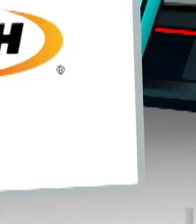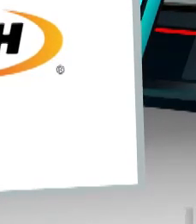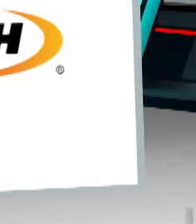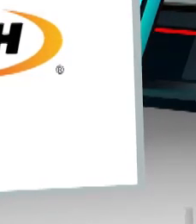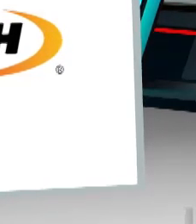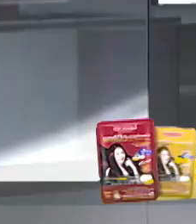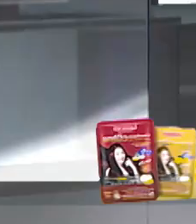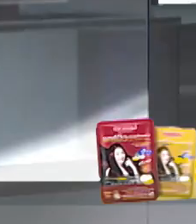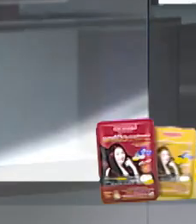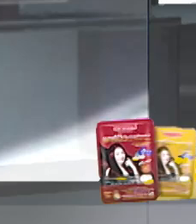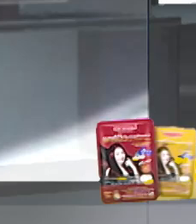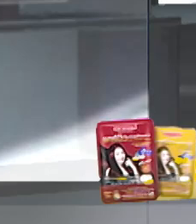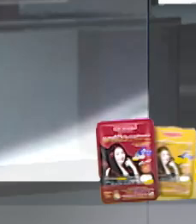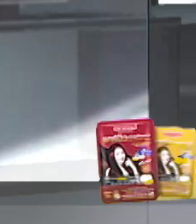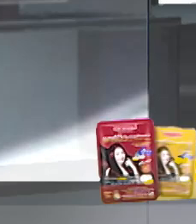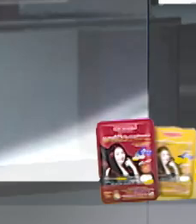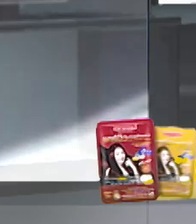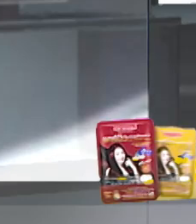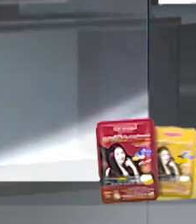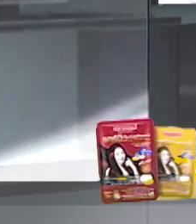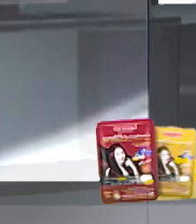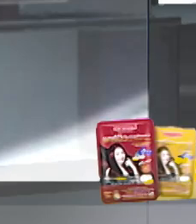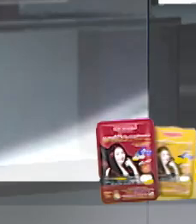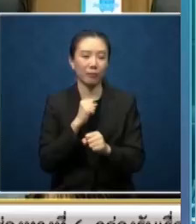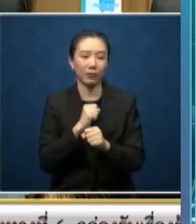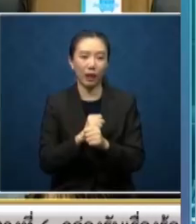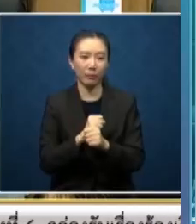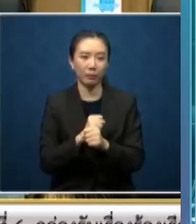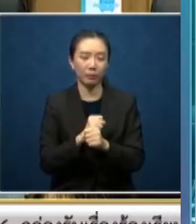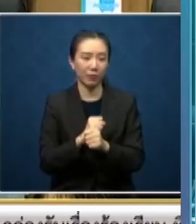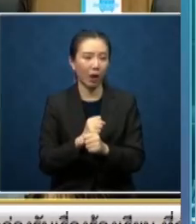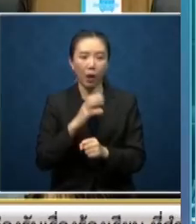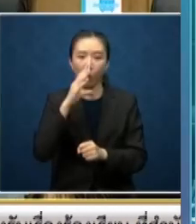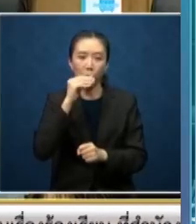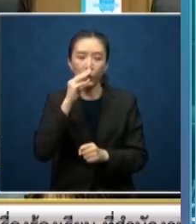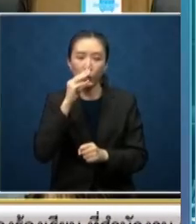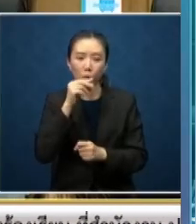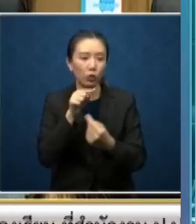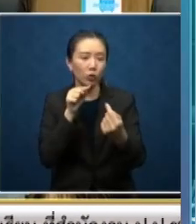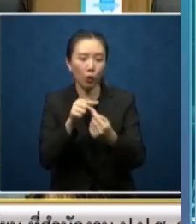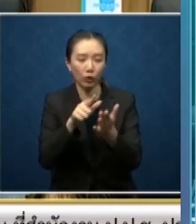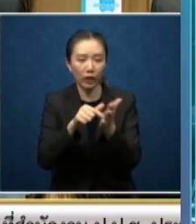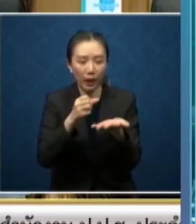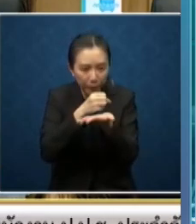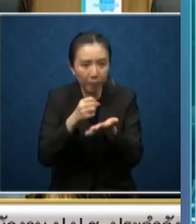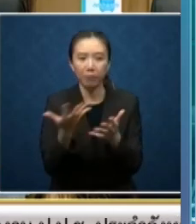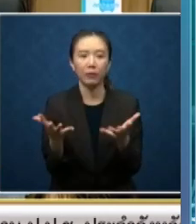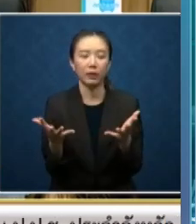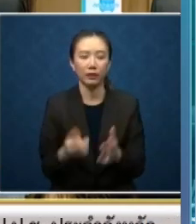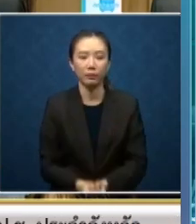ยังสภาขอออกหมายเรียกนายอุปกิจปาจรียางกูรสมาชิกวุฒิสภาเพื่อไปสอบสวนในฐานะผู้ต้องหาคดี